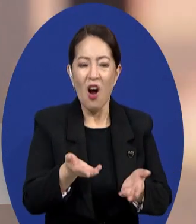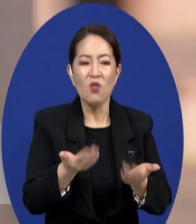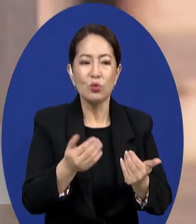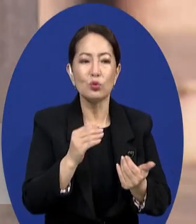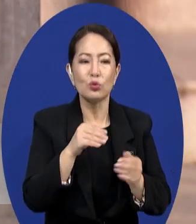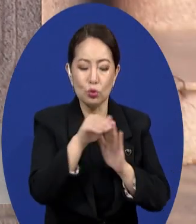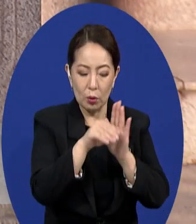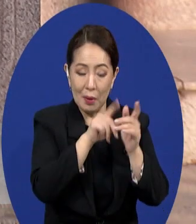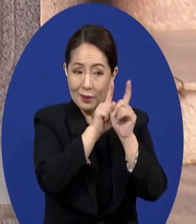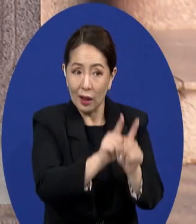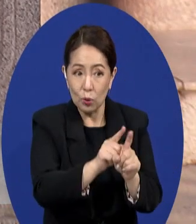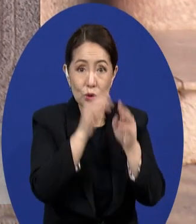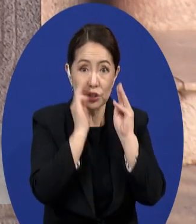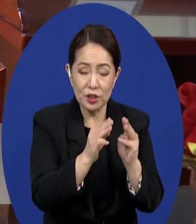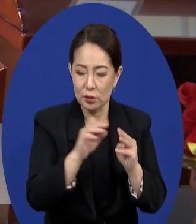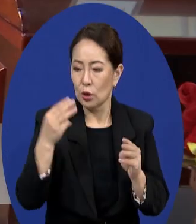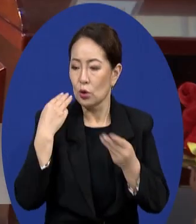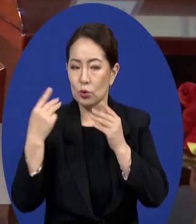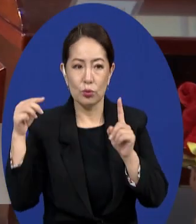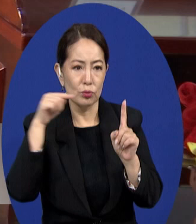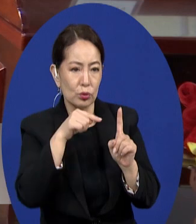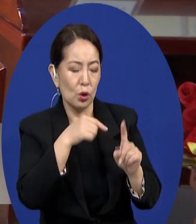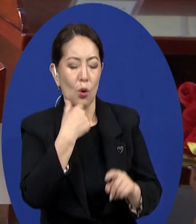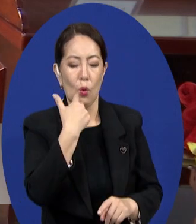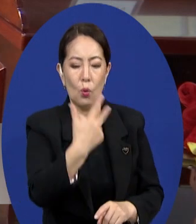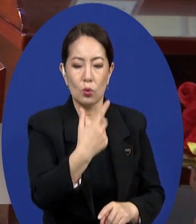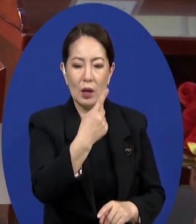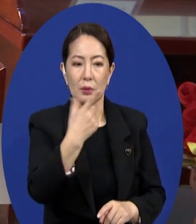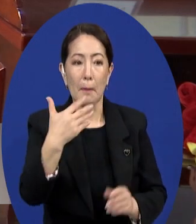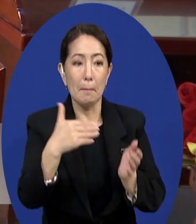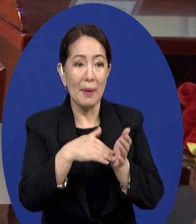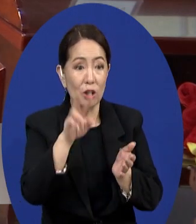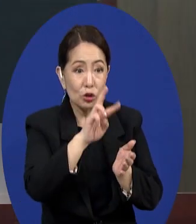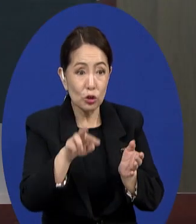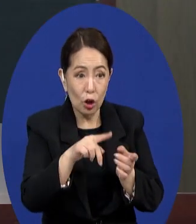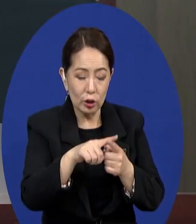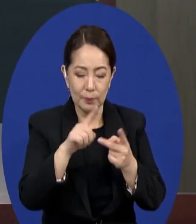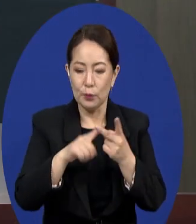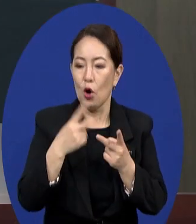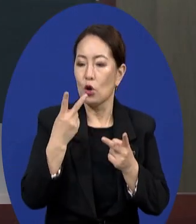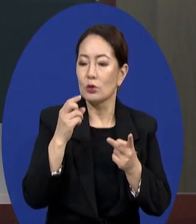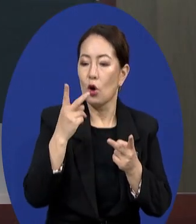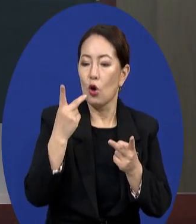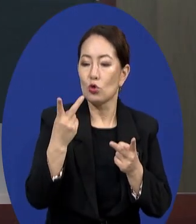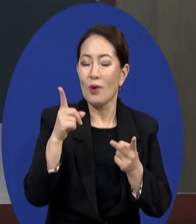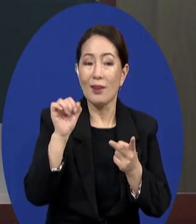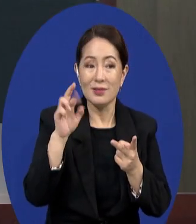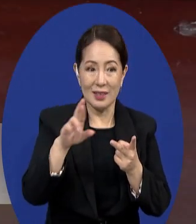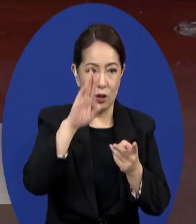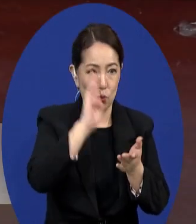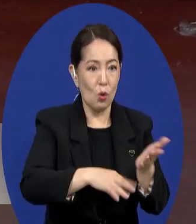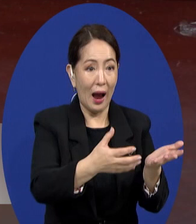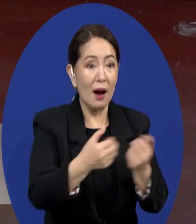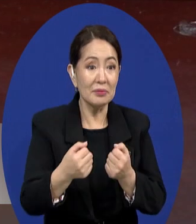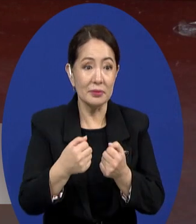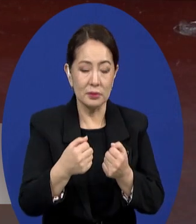журмаар шийдвэрлсэн. За шүүх Хаян Хирвагаас 315,000 ам доллар 210 сая төгрөгийг хураа авахар шийдвэрлэлээ. Ингэж